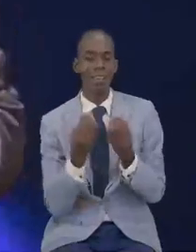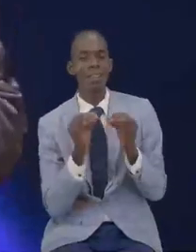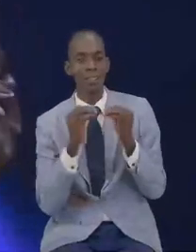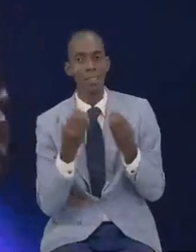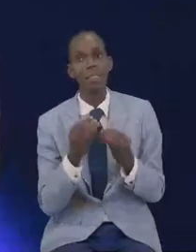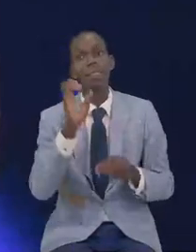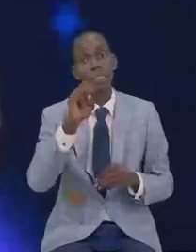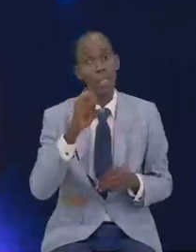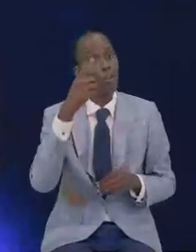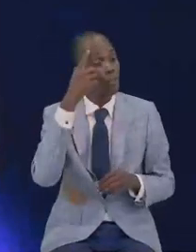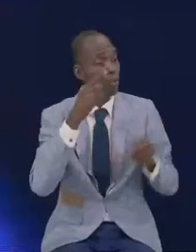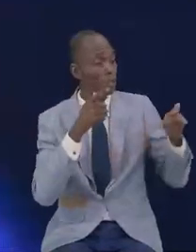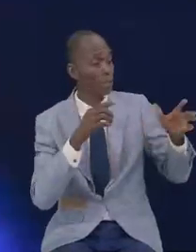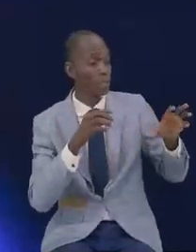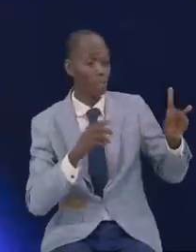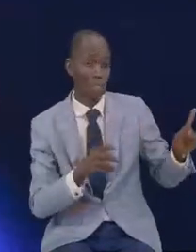Éliminons